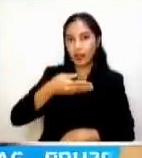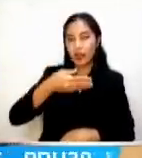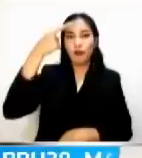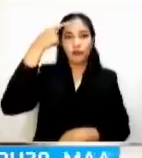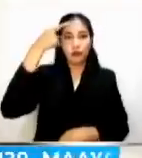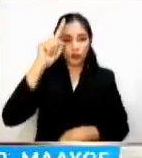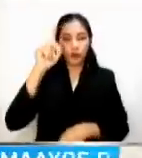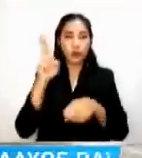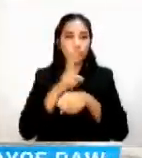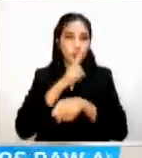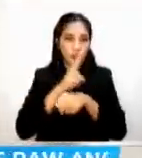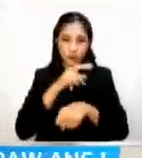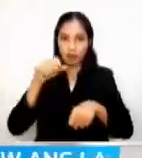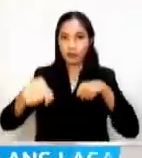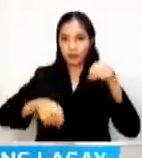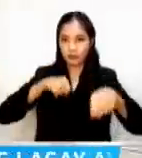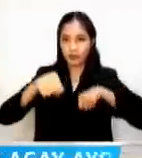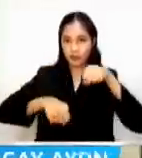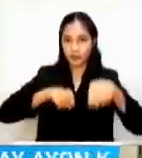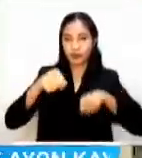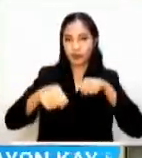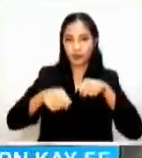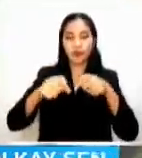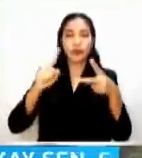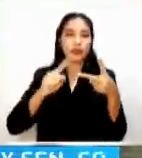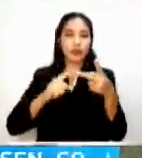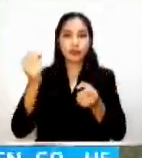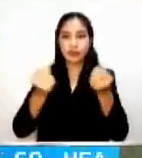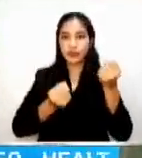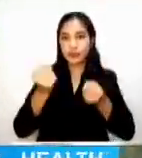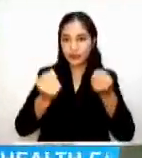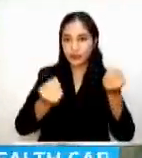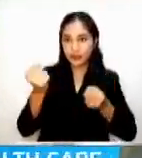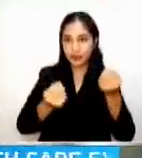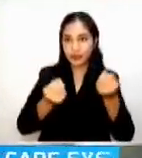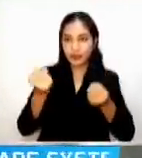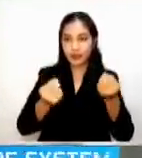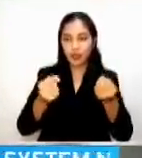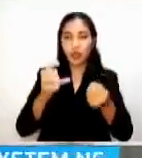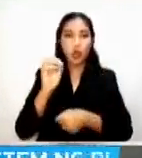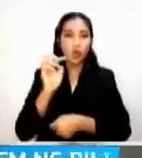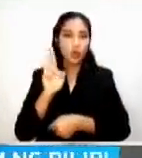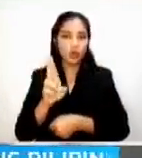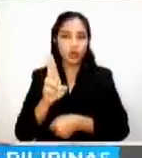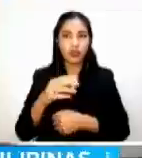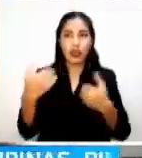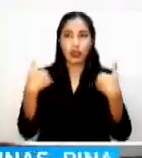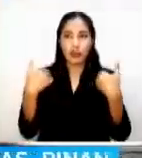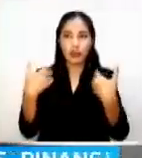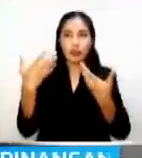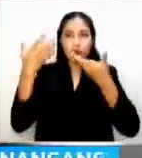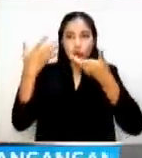rin po dyan ang mga nagmamaneho ng sasakyan at gumagawa ng mabibigat o di kaya mabusising aktibidad o